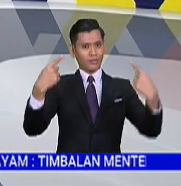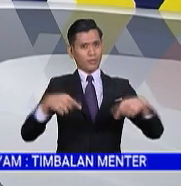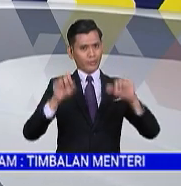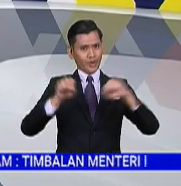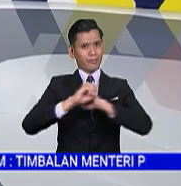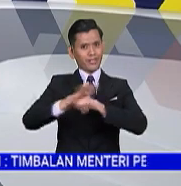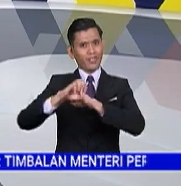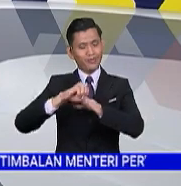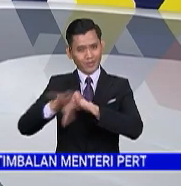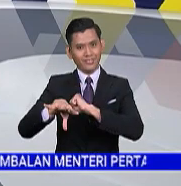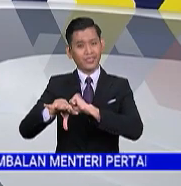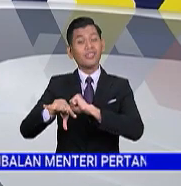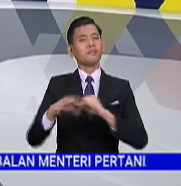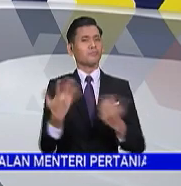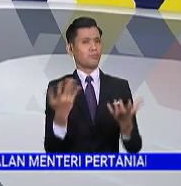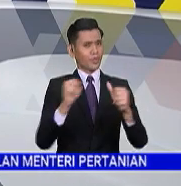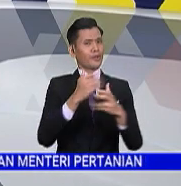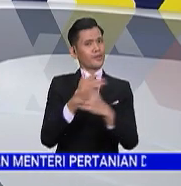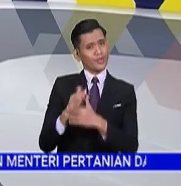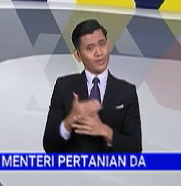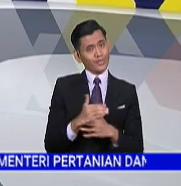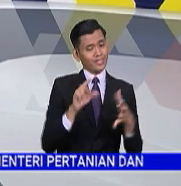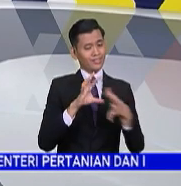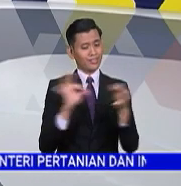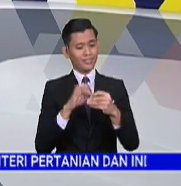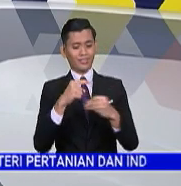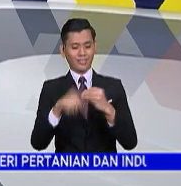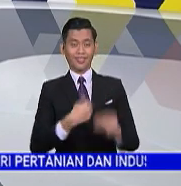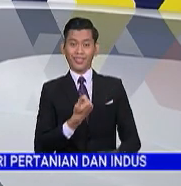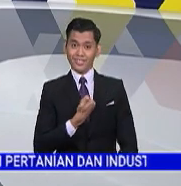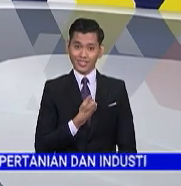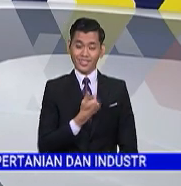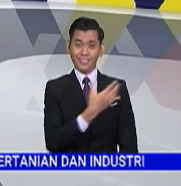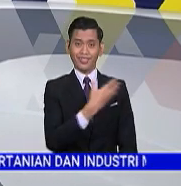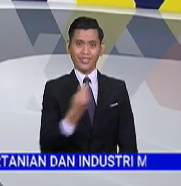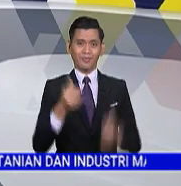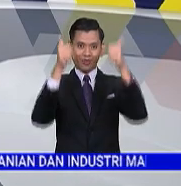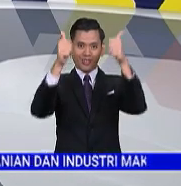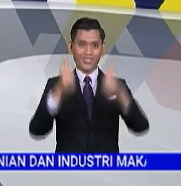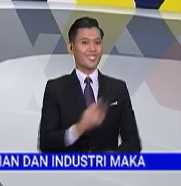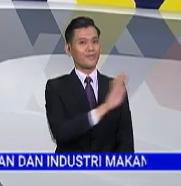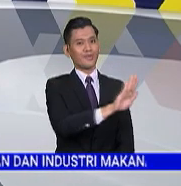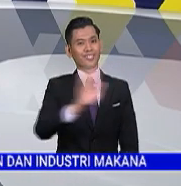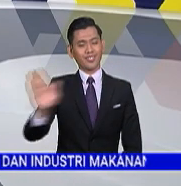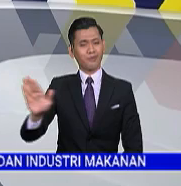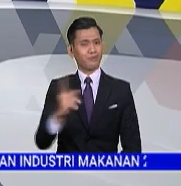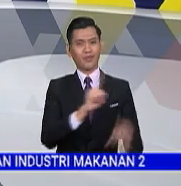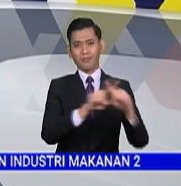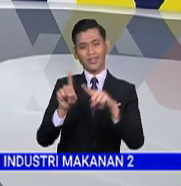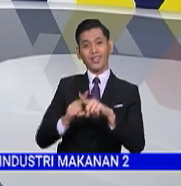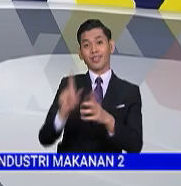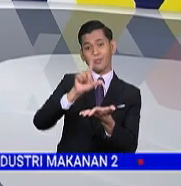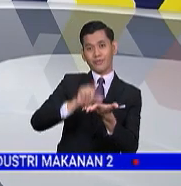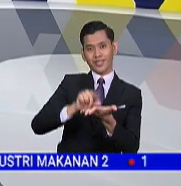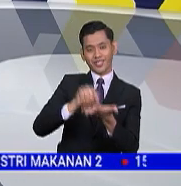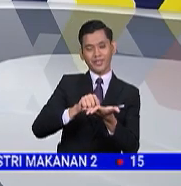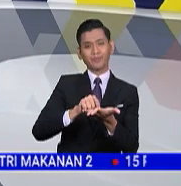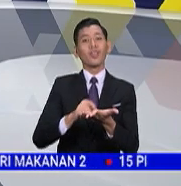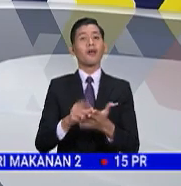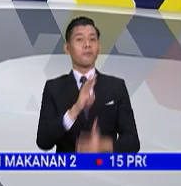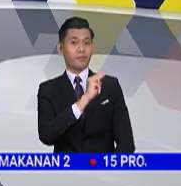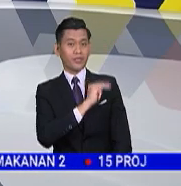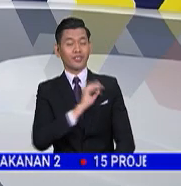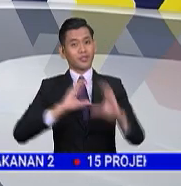berkempen dengan berkongsi biodata dan poster masing-masing menerusi saluran TV dan radio RTM. Jelas Menteri Komunikasi